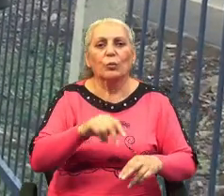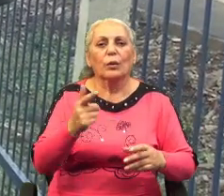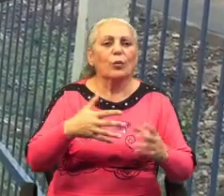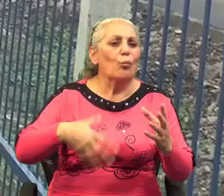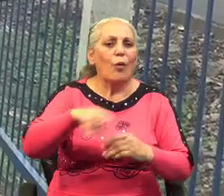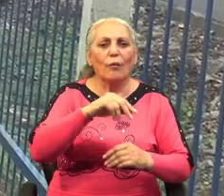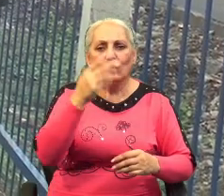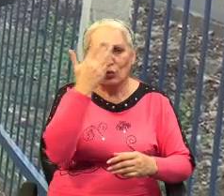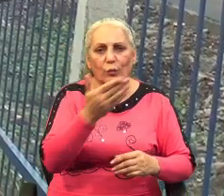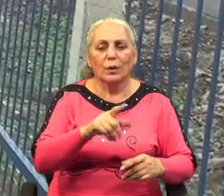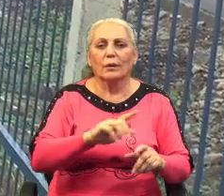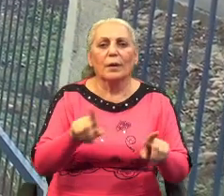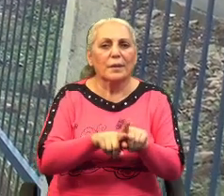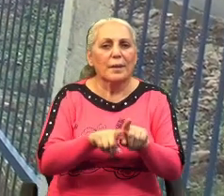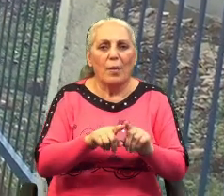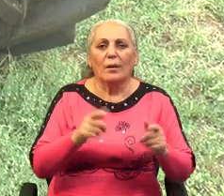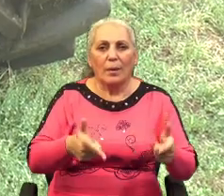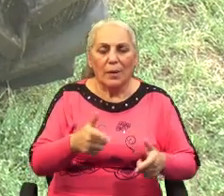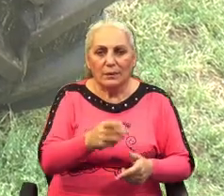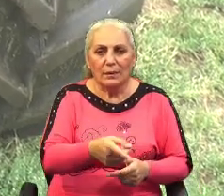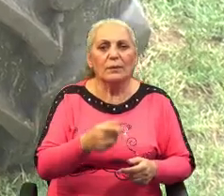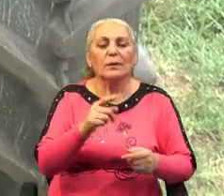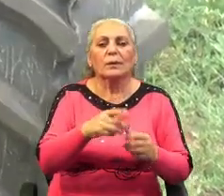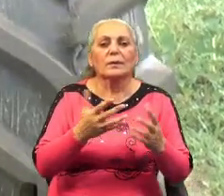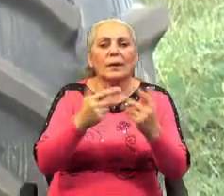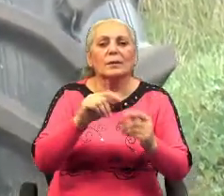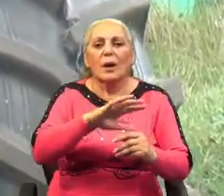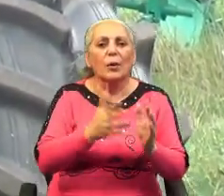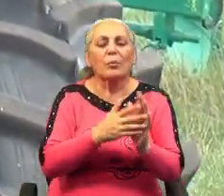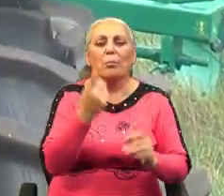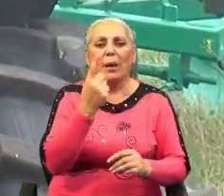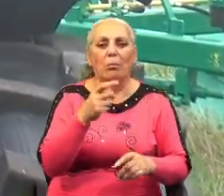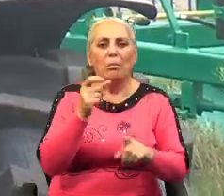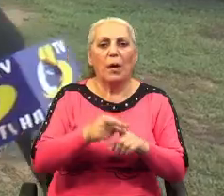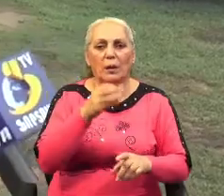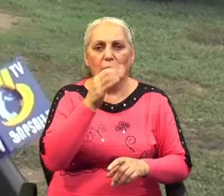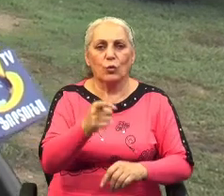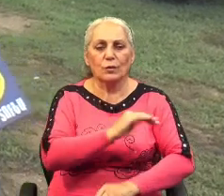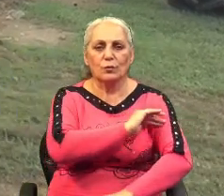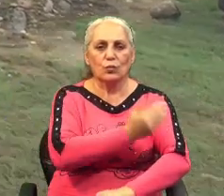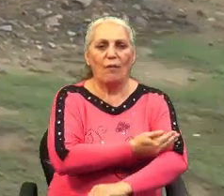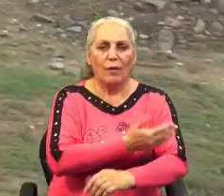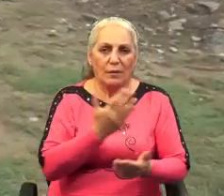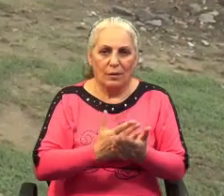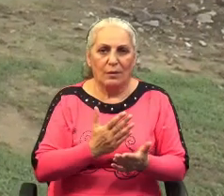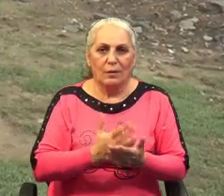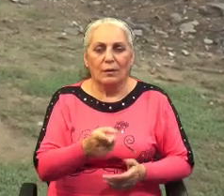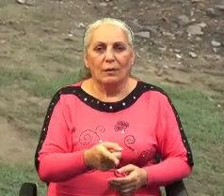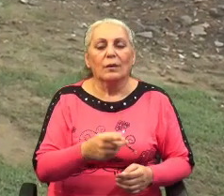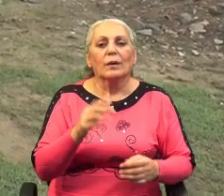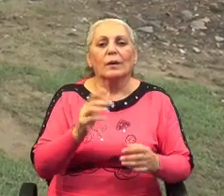վերաբերում է գյուղատնտեսական տեխնիկայի որակական հատկություններին, մեկ բառով ասում են. հզոր է։ Ամեն տրակտորի